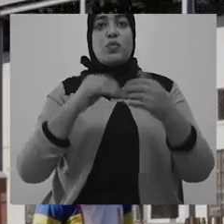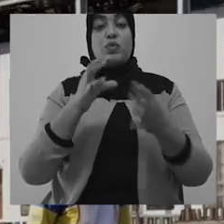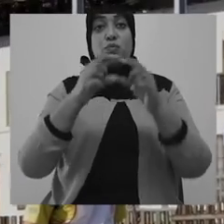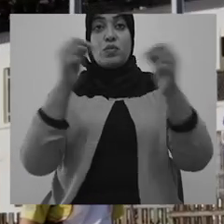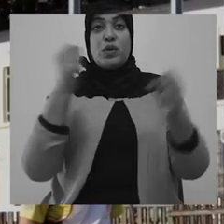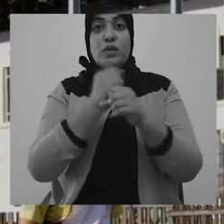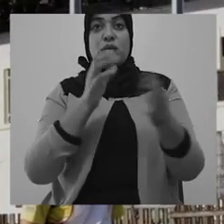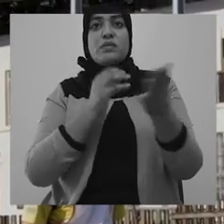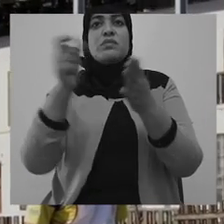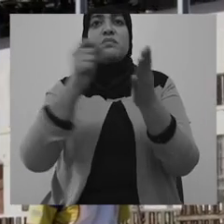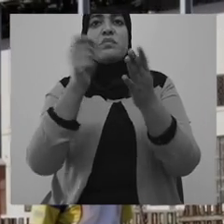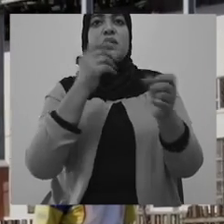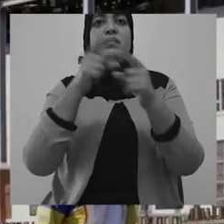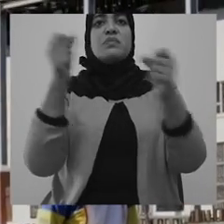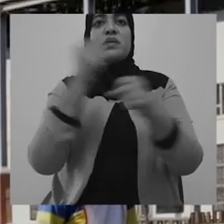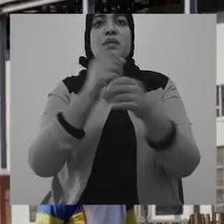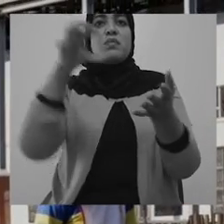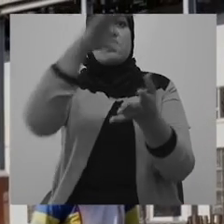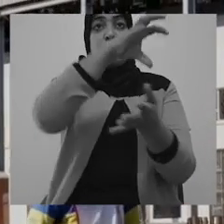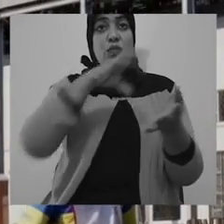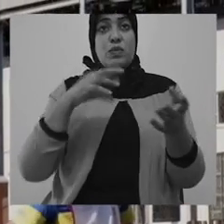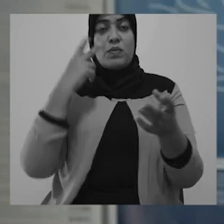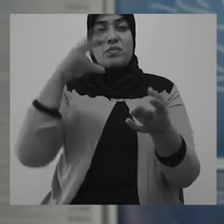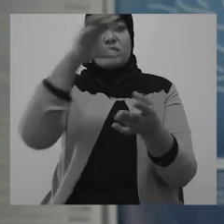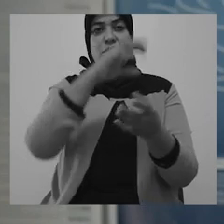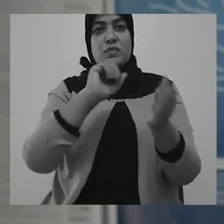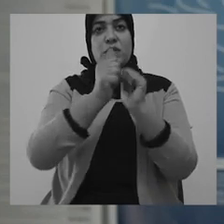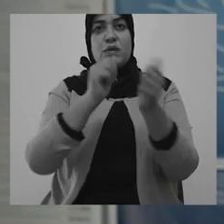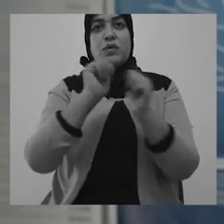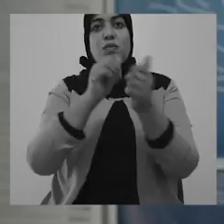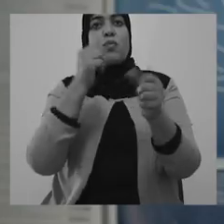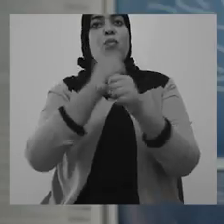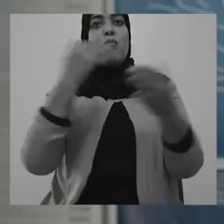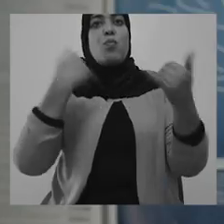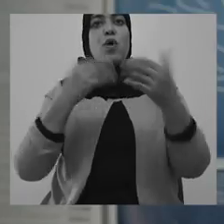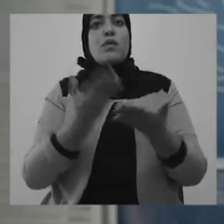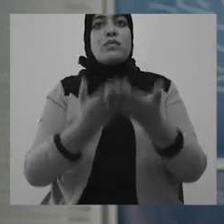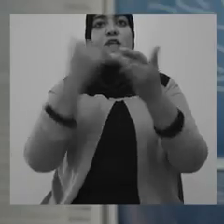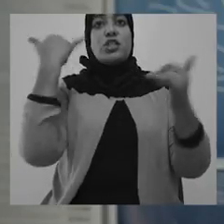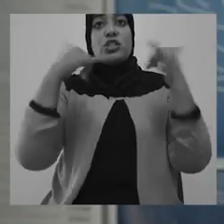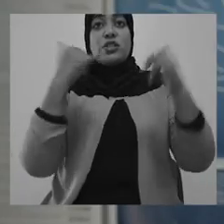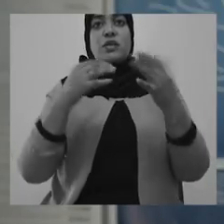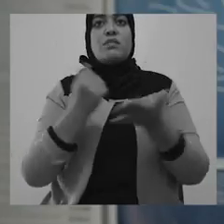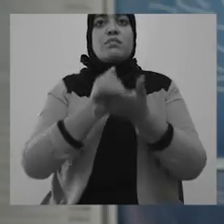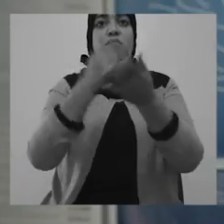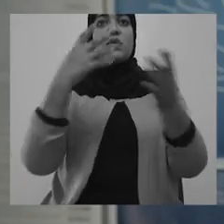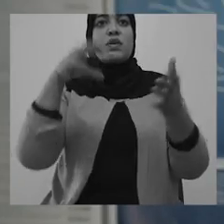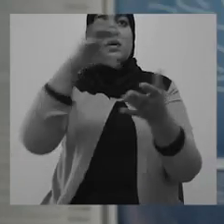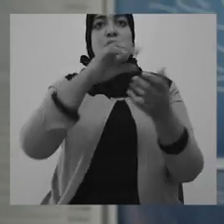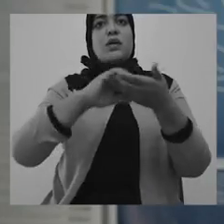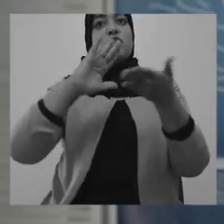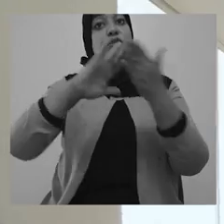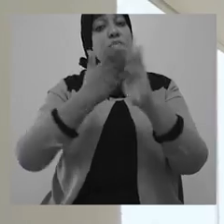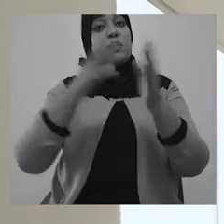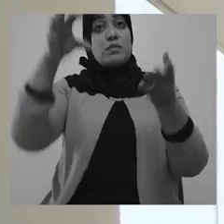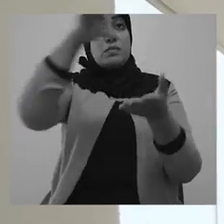Ce projet vise à faciliter le dialogue entre les différents acteurs, les organisations de personnes handicapées, les organisations de la société civile et les